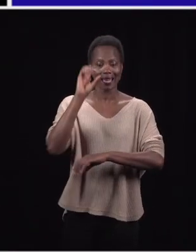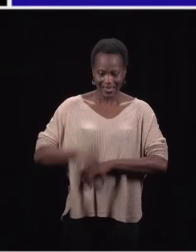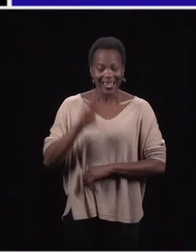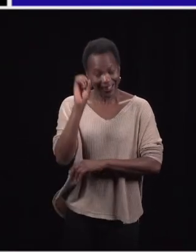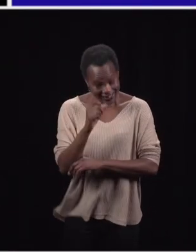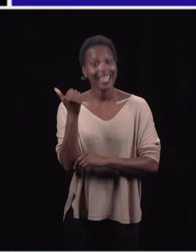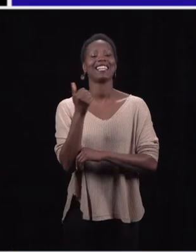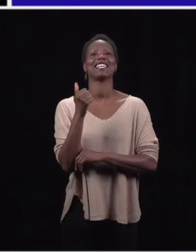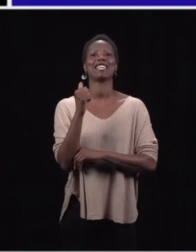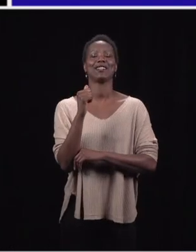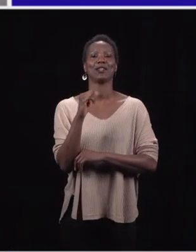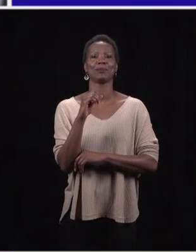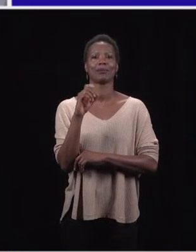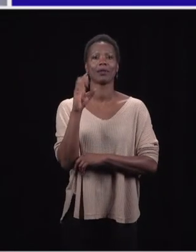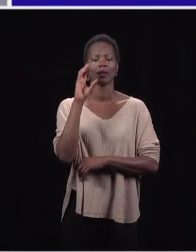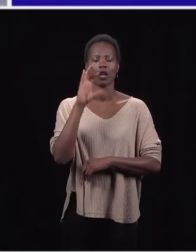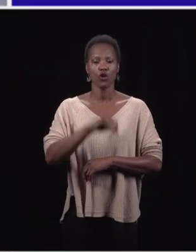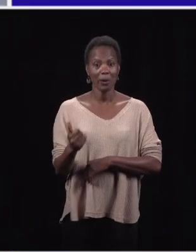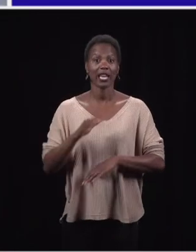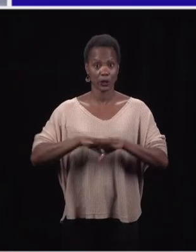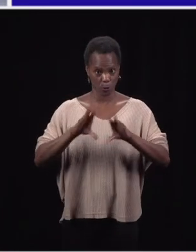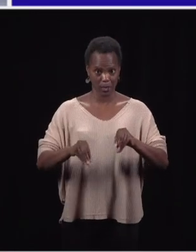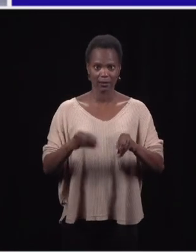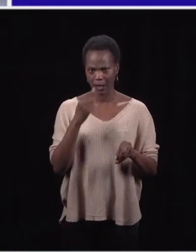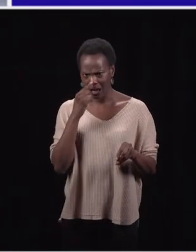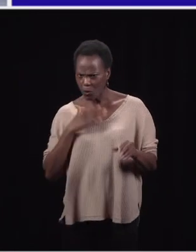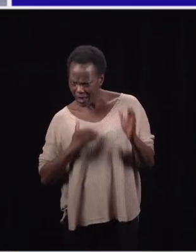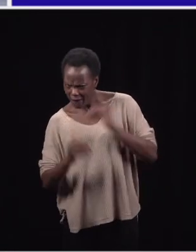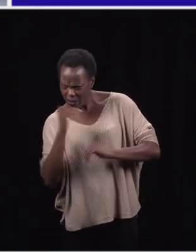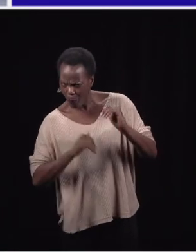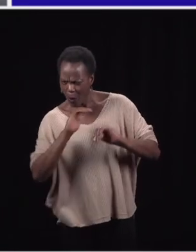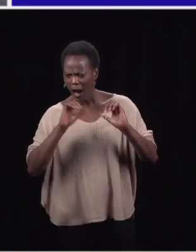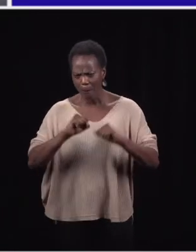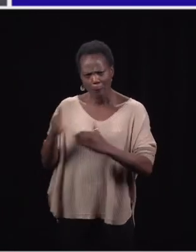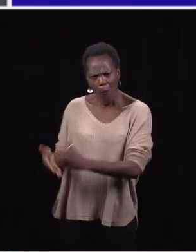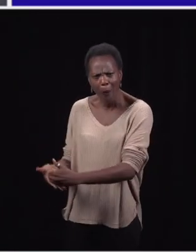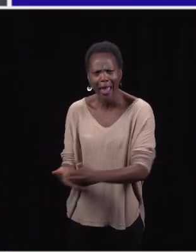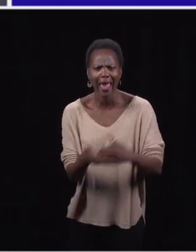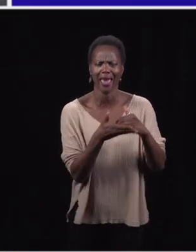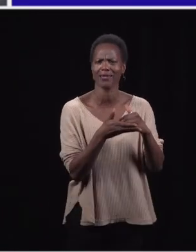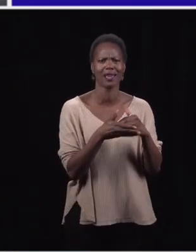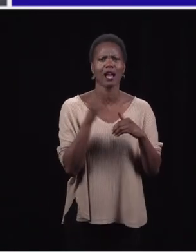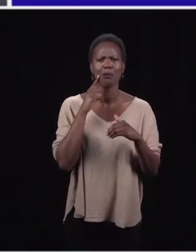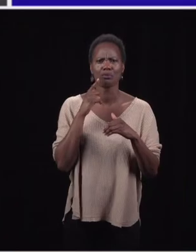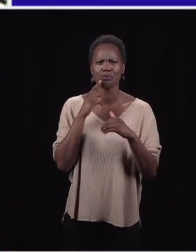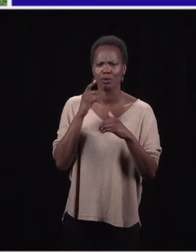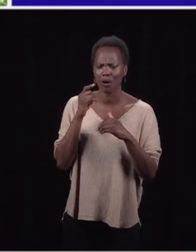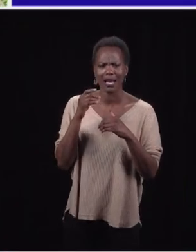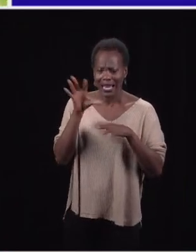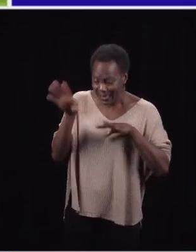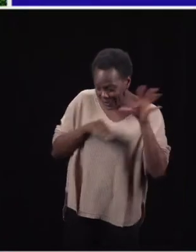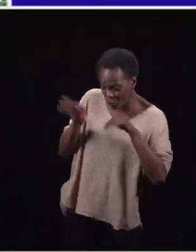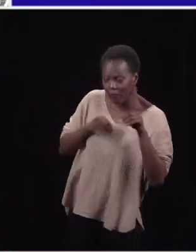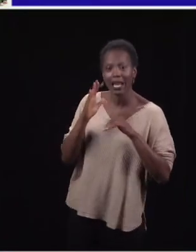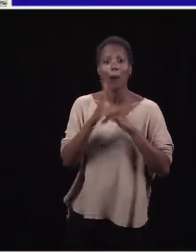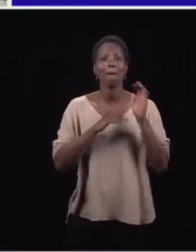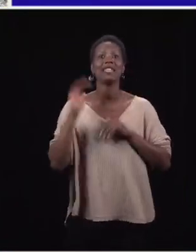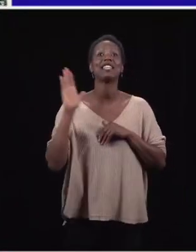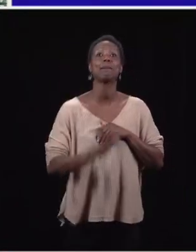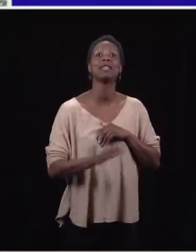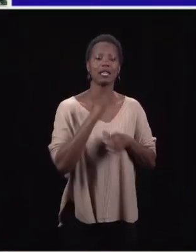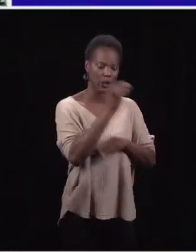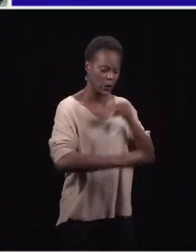je suis convaincue que le programme pourrait aider plein de bénéficiaires à trouver leur voie dans un des métiers du numérique après tout on est là pour ça